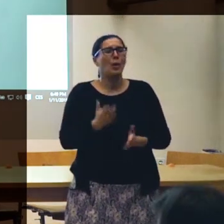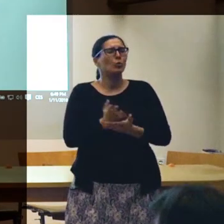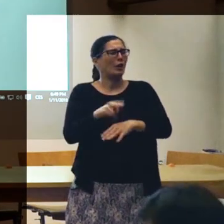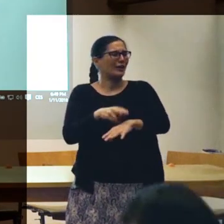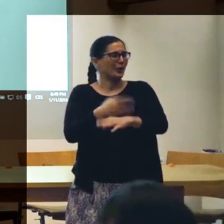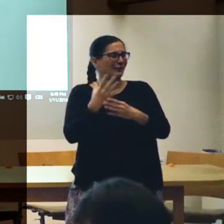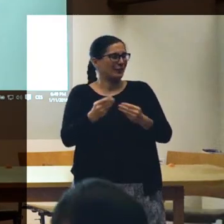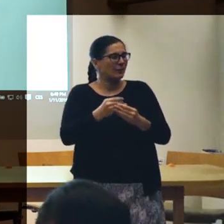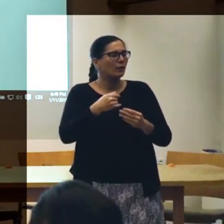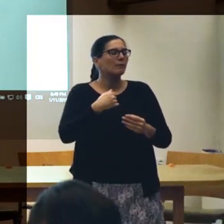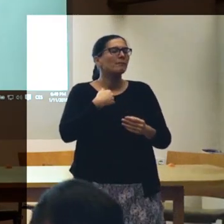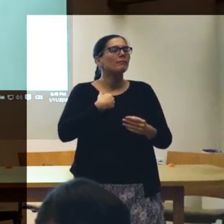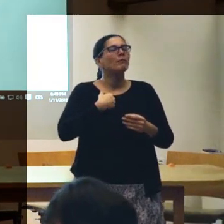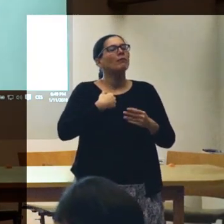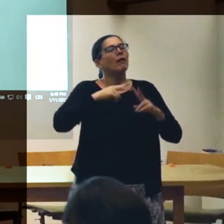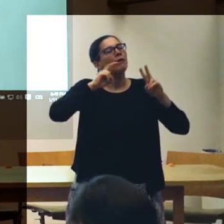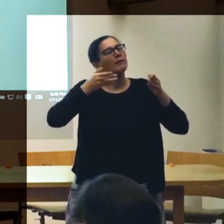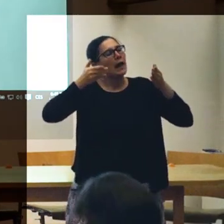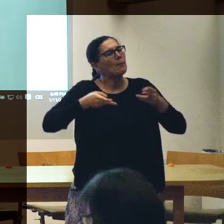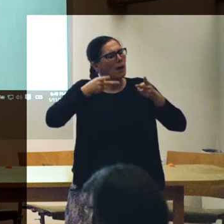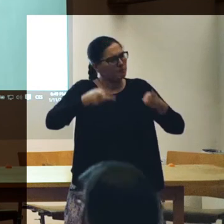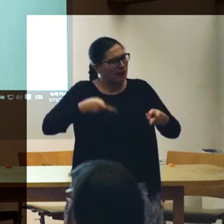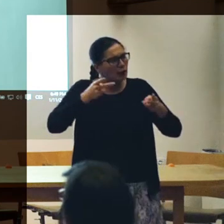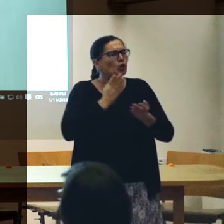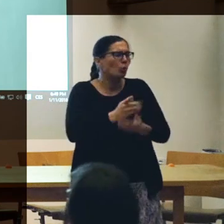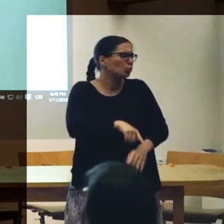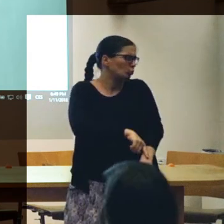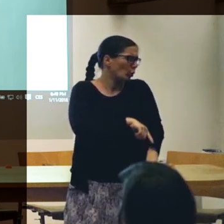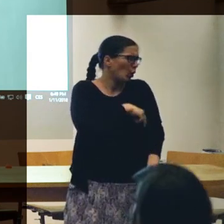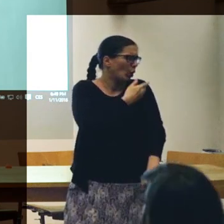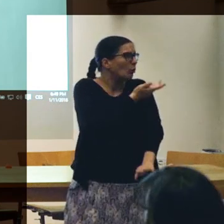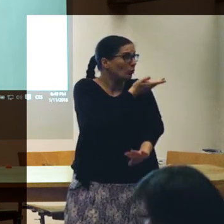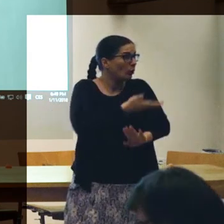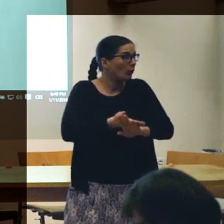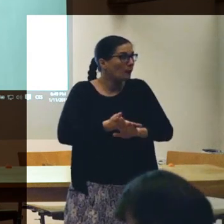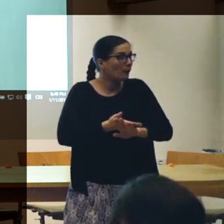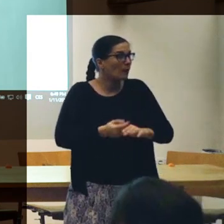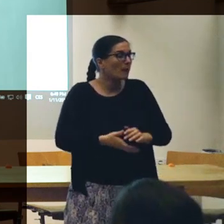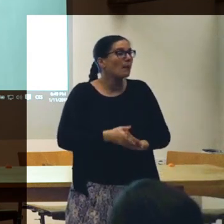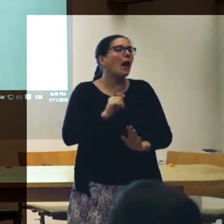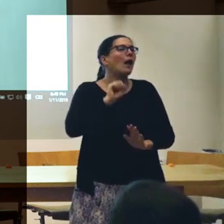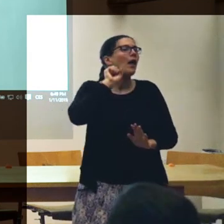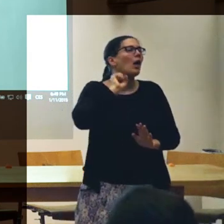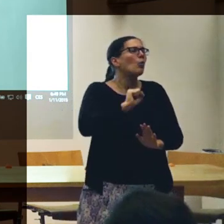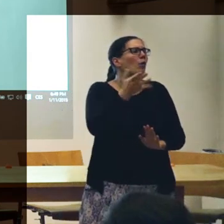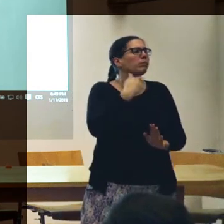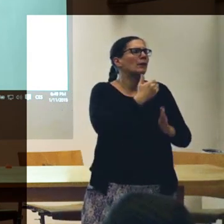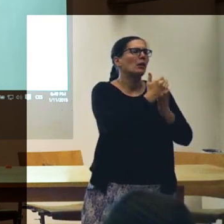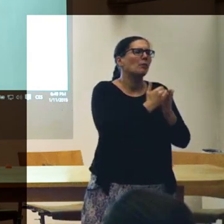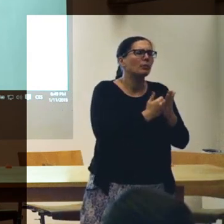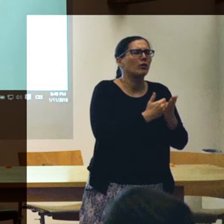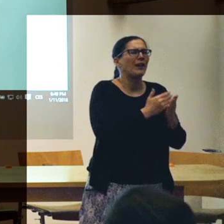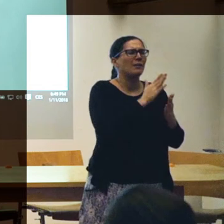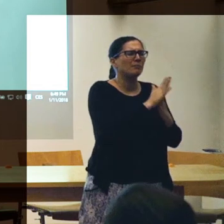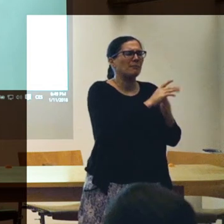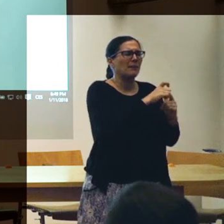sa starostlivosti vlastne venujem dlhšiu dobu, ale vlastne už predtým v rezidenčnom programe Meat Factory, čo